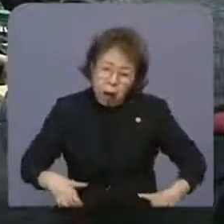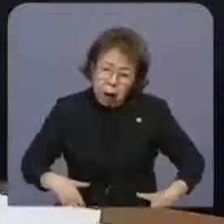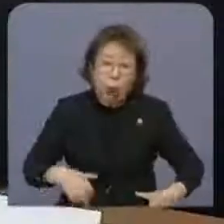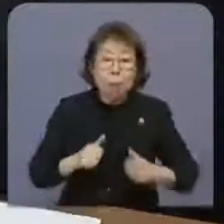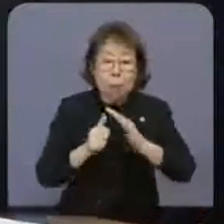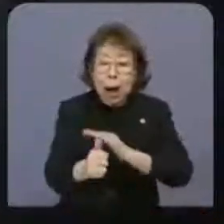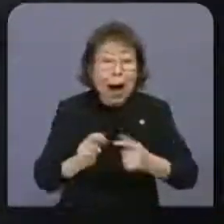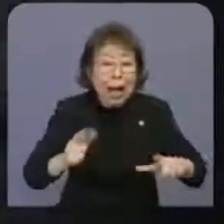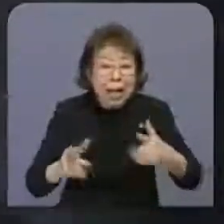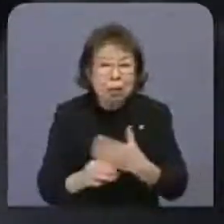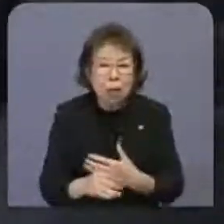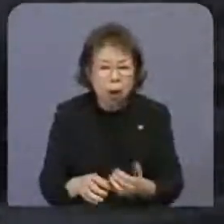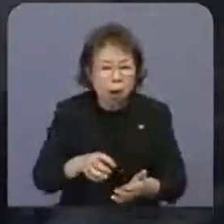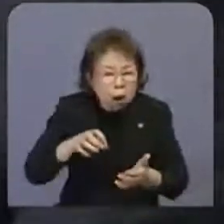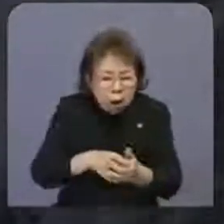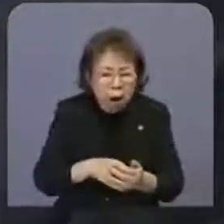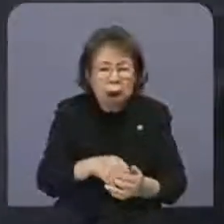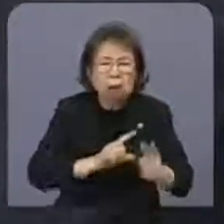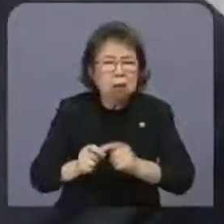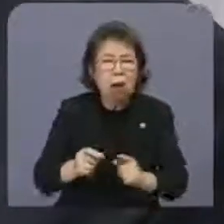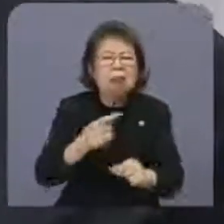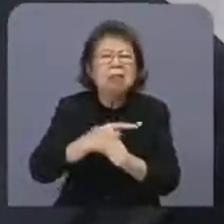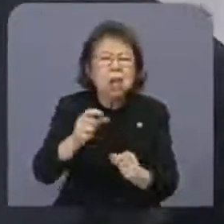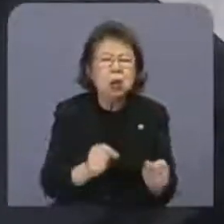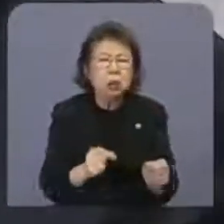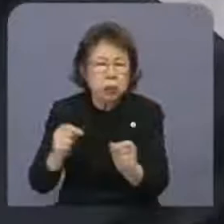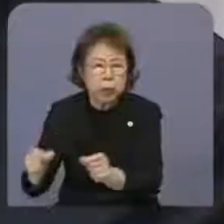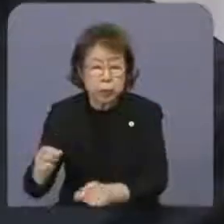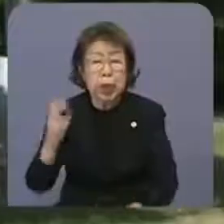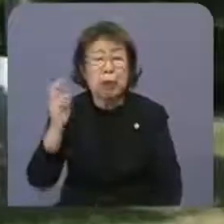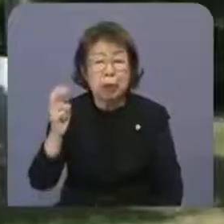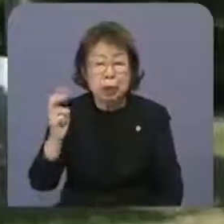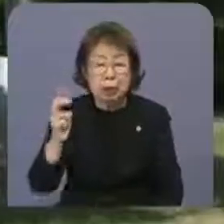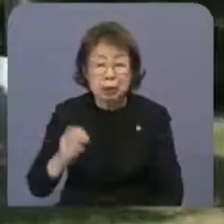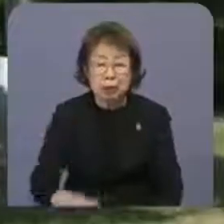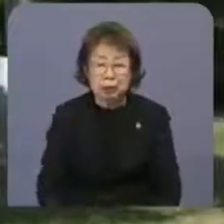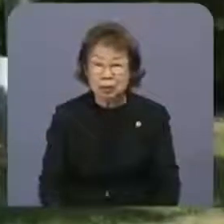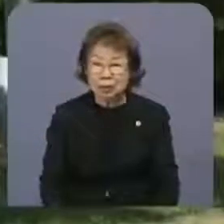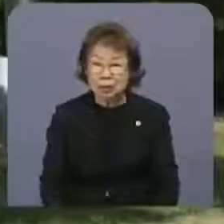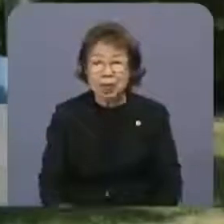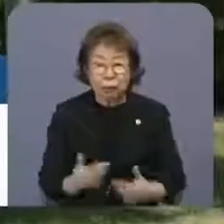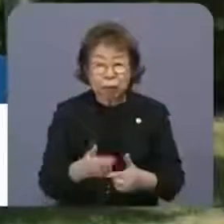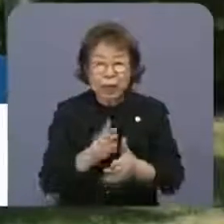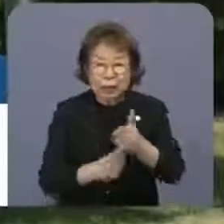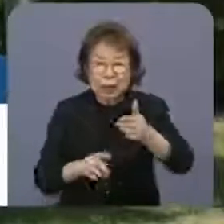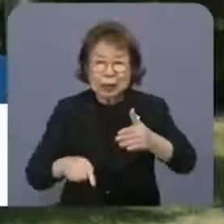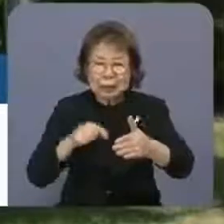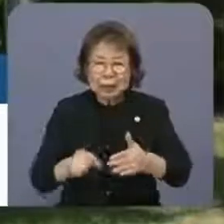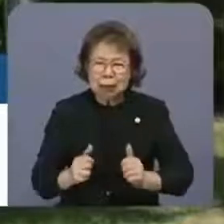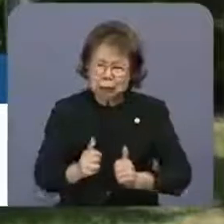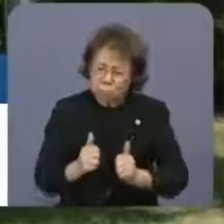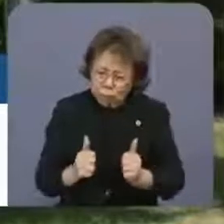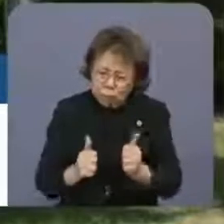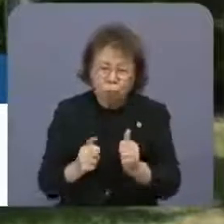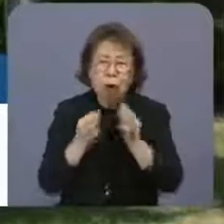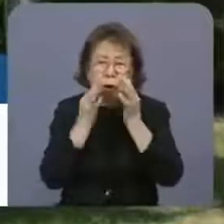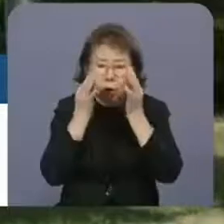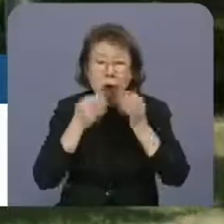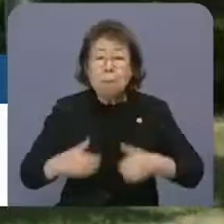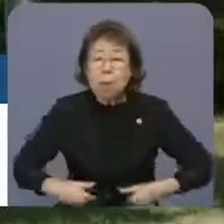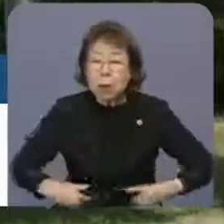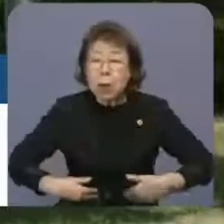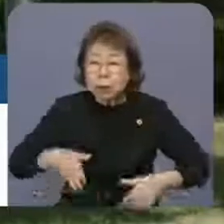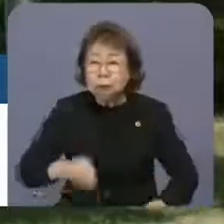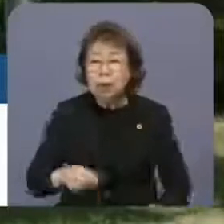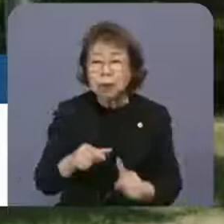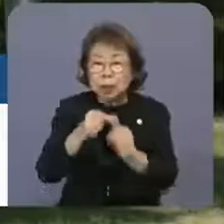16 앞두 꾸지 정의 해를 넘길 것이라는 지적이 나옵니다 부산시에 툭 역적의 존재 노력에 있어야 되겠고 이찌 선정